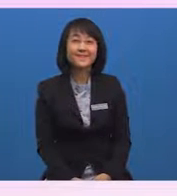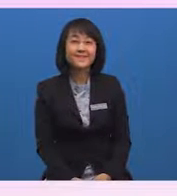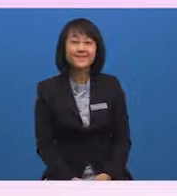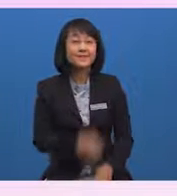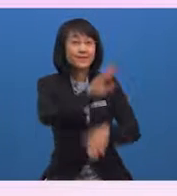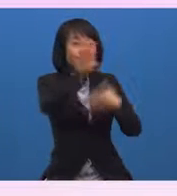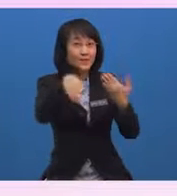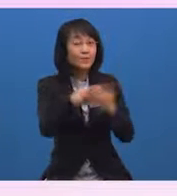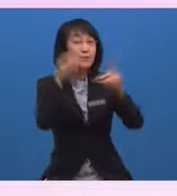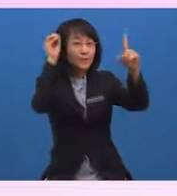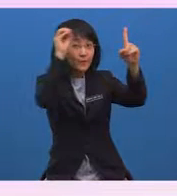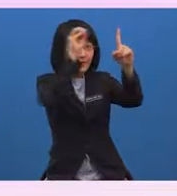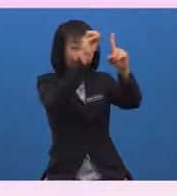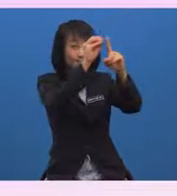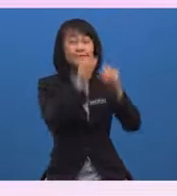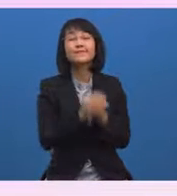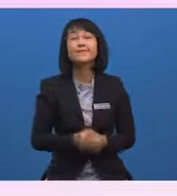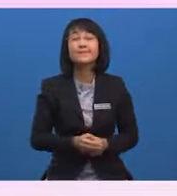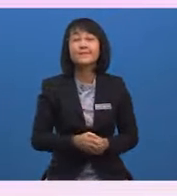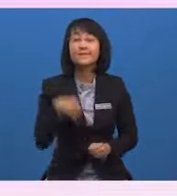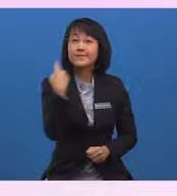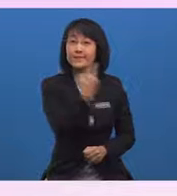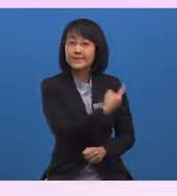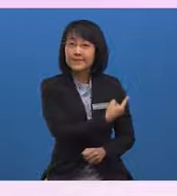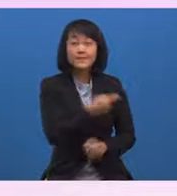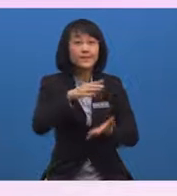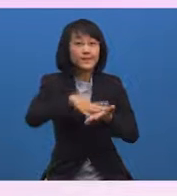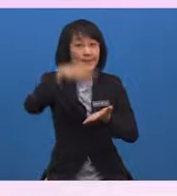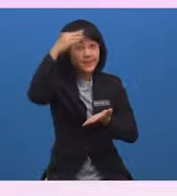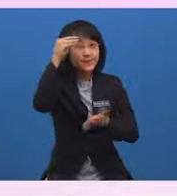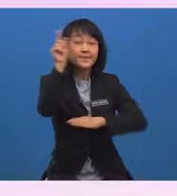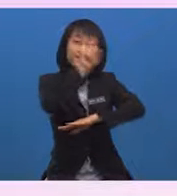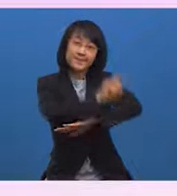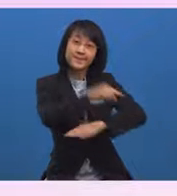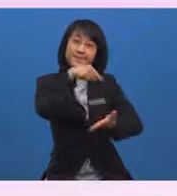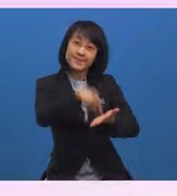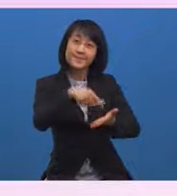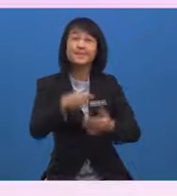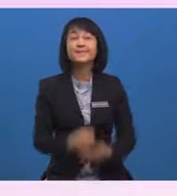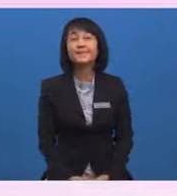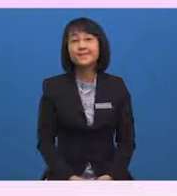Kesemua objektif itu haruslah kita kuasai dalam pembelajaran kita hari ini.